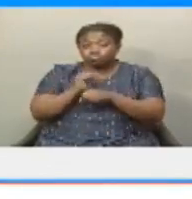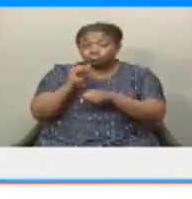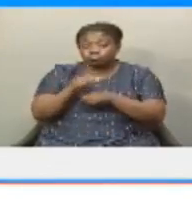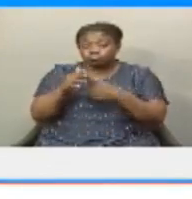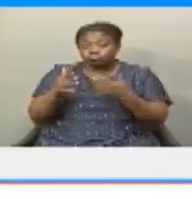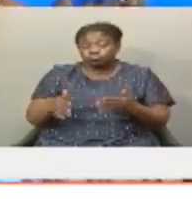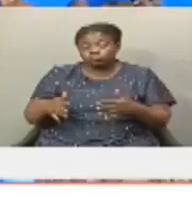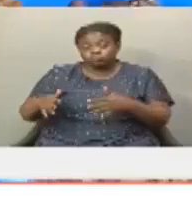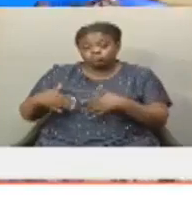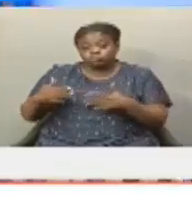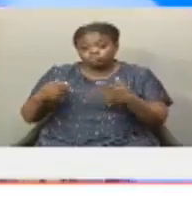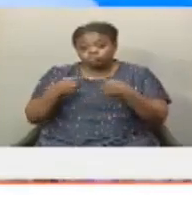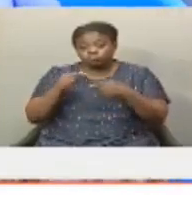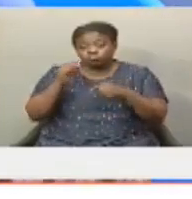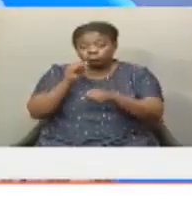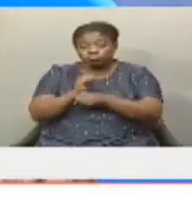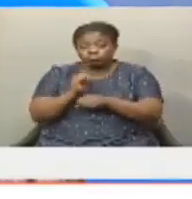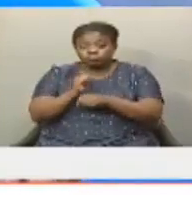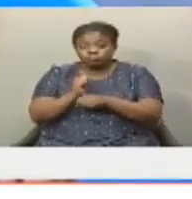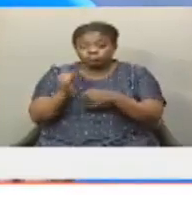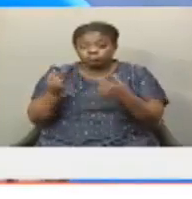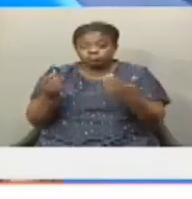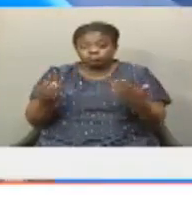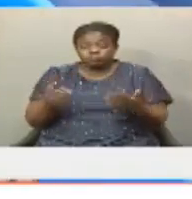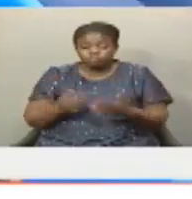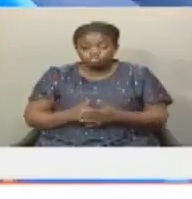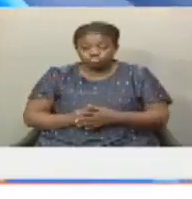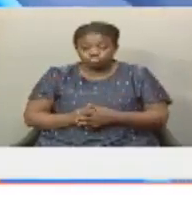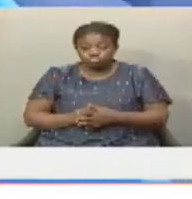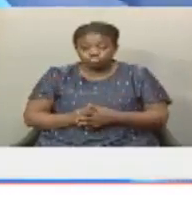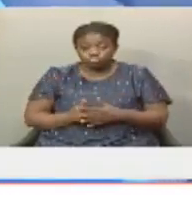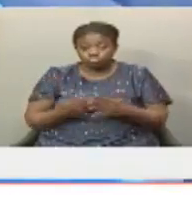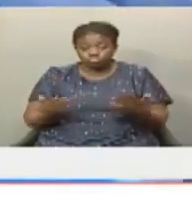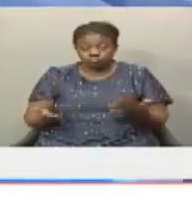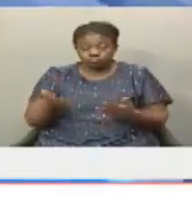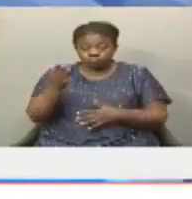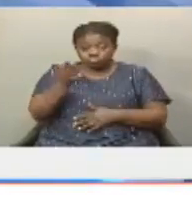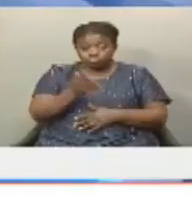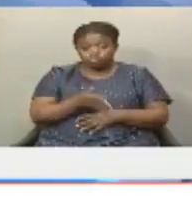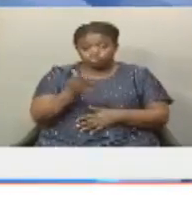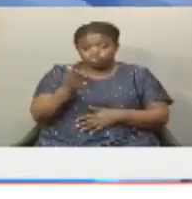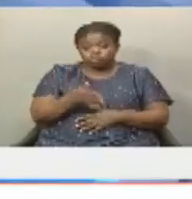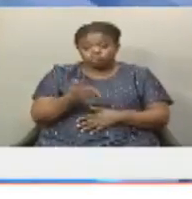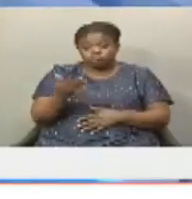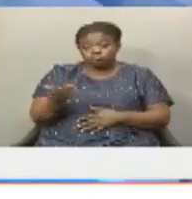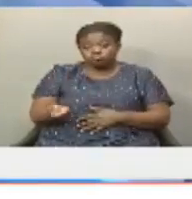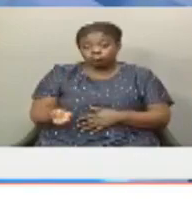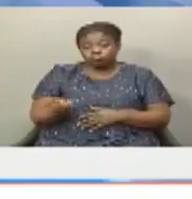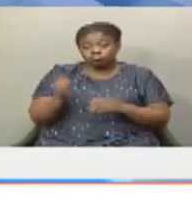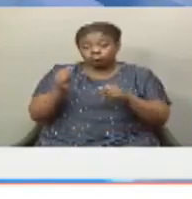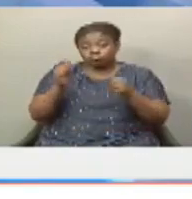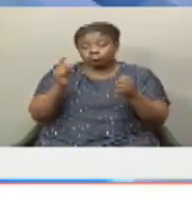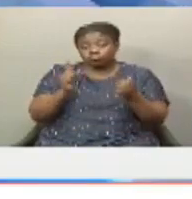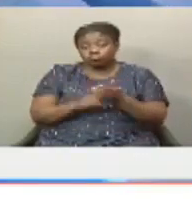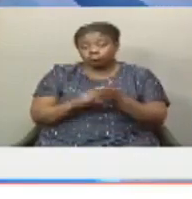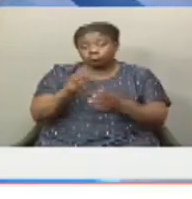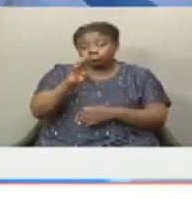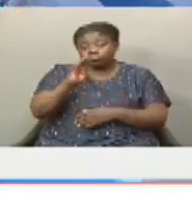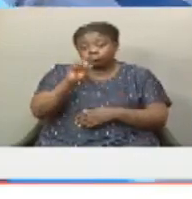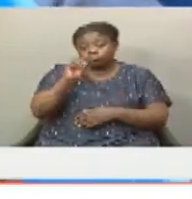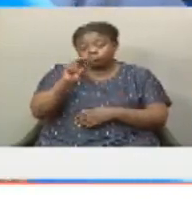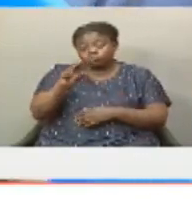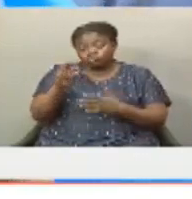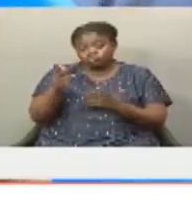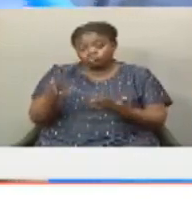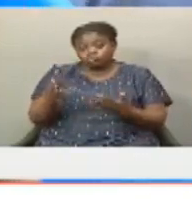azannya naye nga seba ali mukola. Akambe bwe kati bwe kasaze ne sirayisa bwekyo bwesaze naye nga sirayisa osogifuna ku Prof Bayerisa kubanga